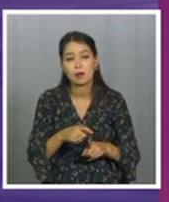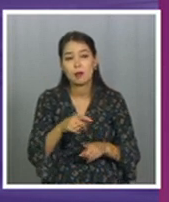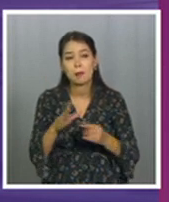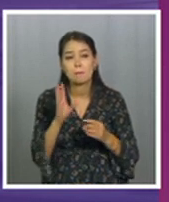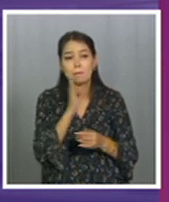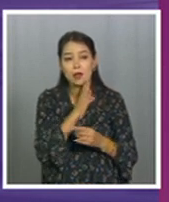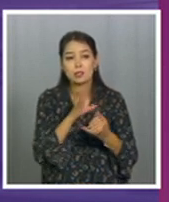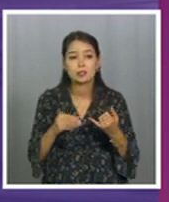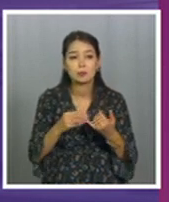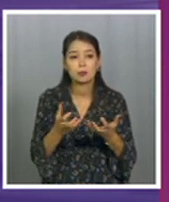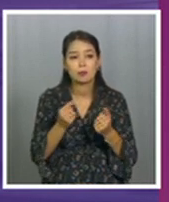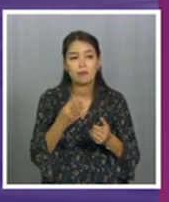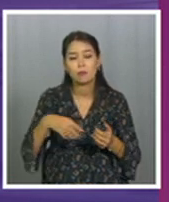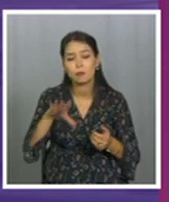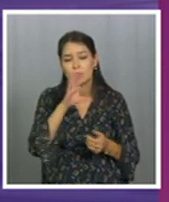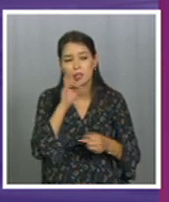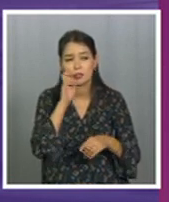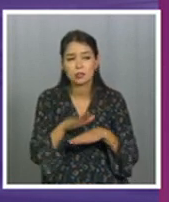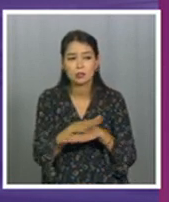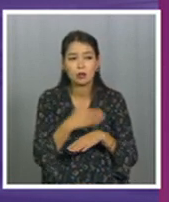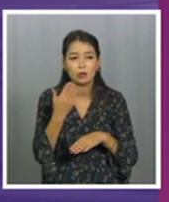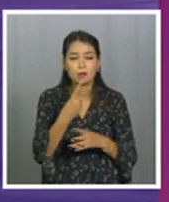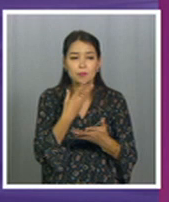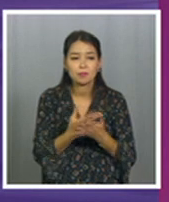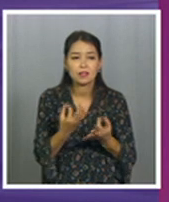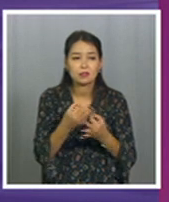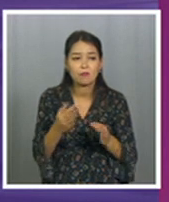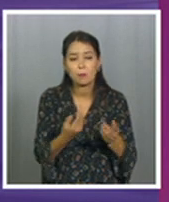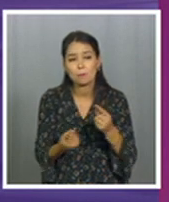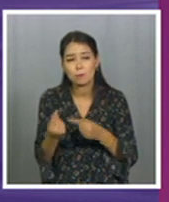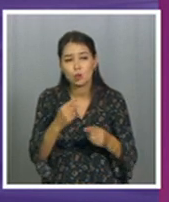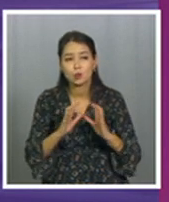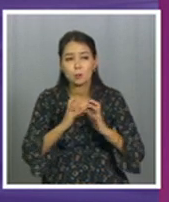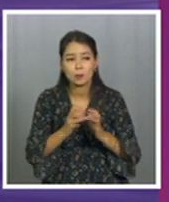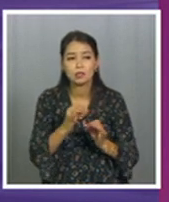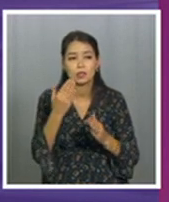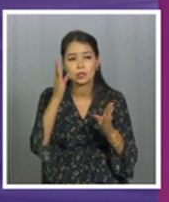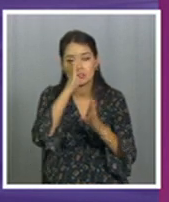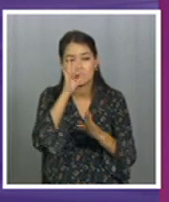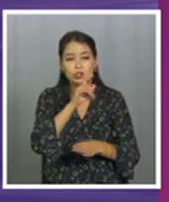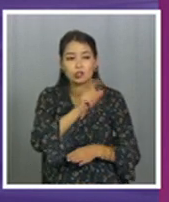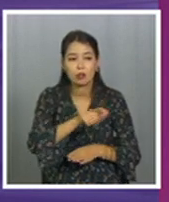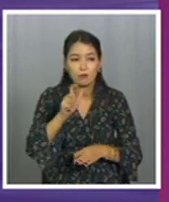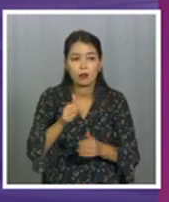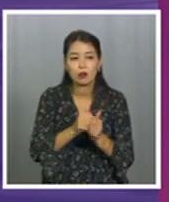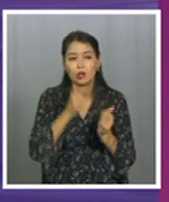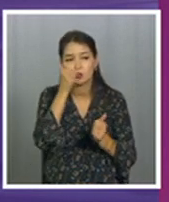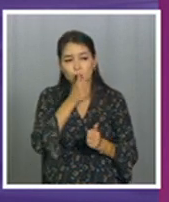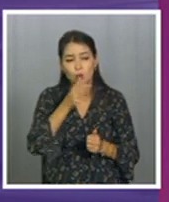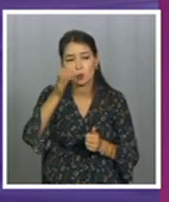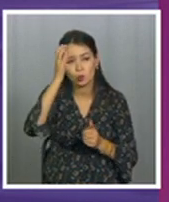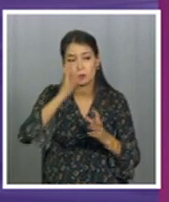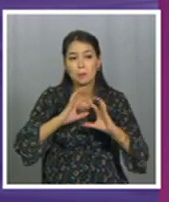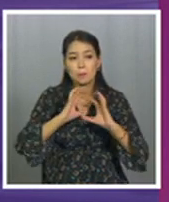странах. Он отражает зависимость между планетой, ее экосистемами и человеком. Каждый год ученые